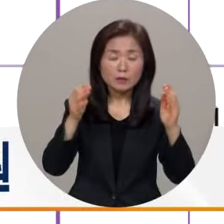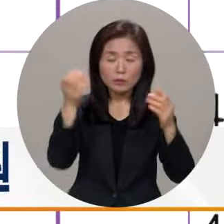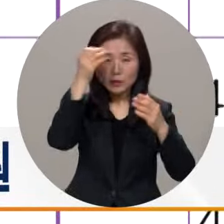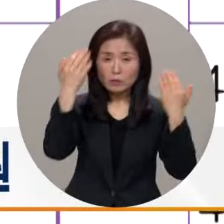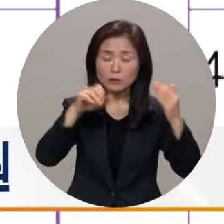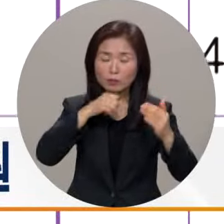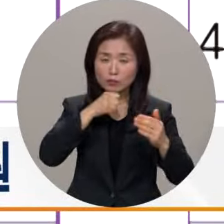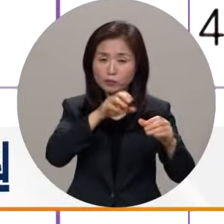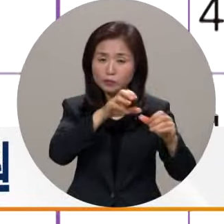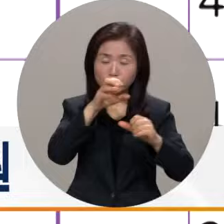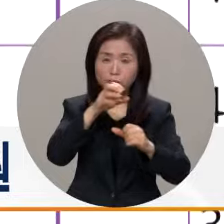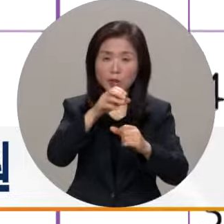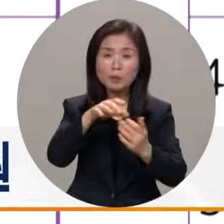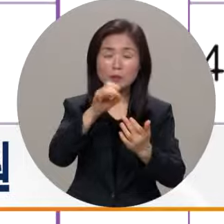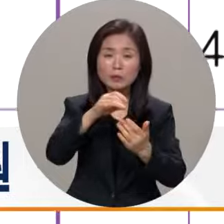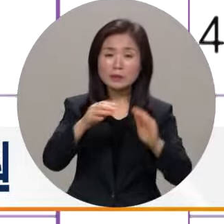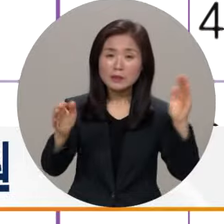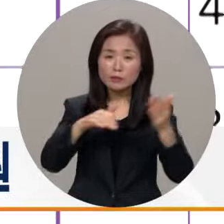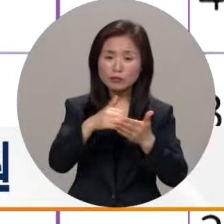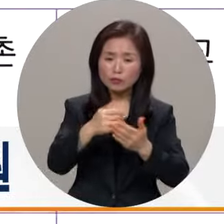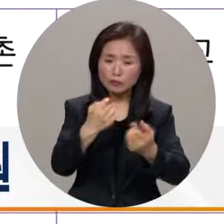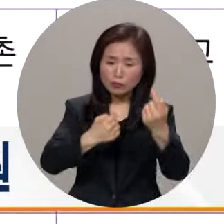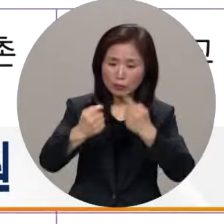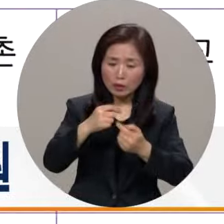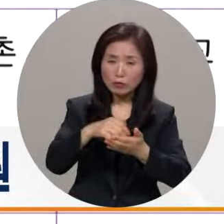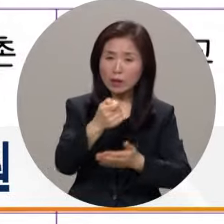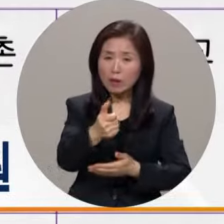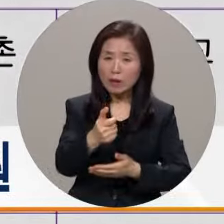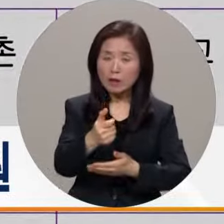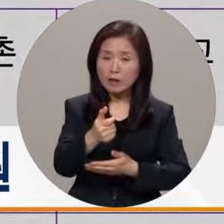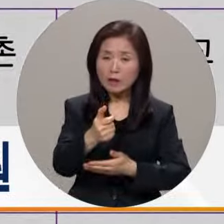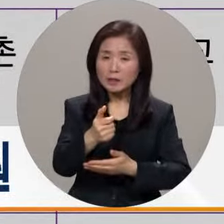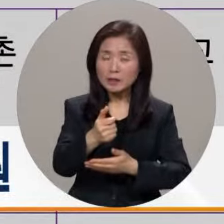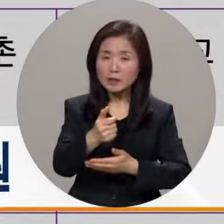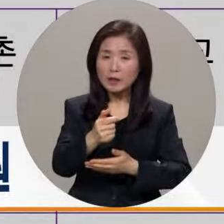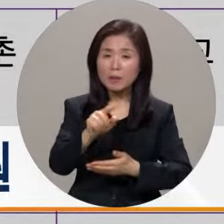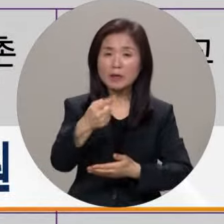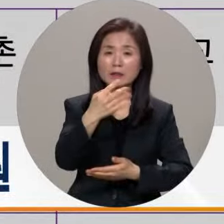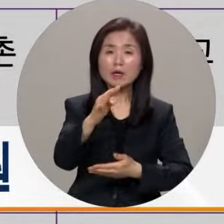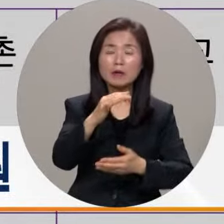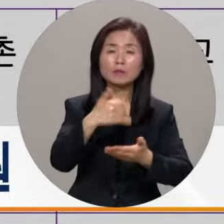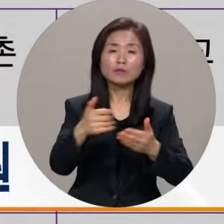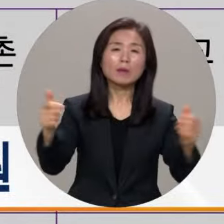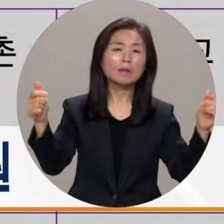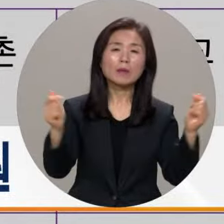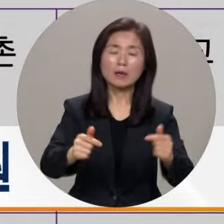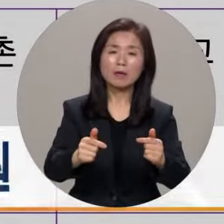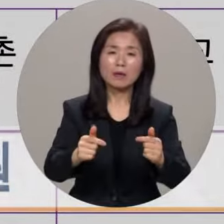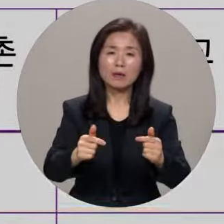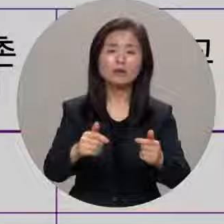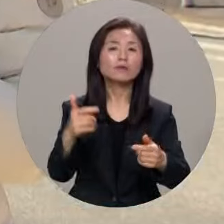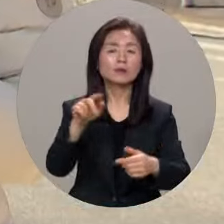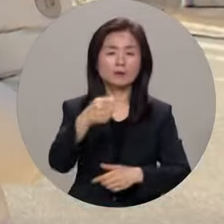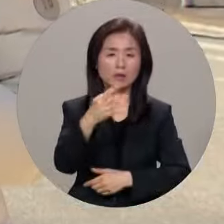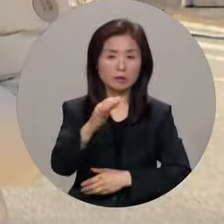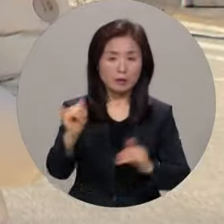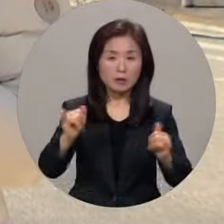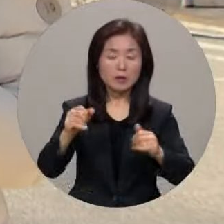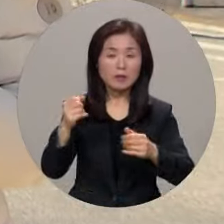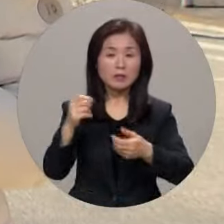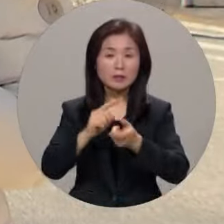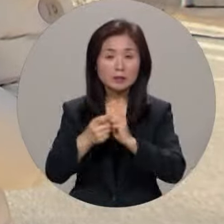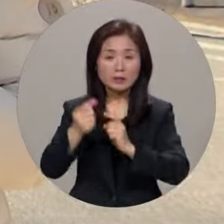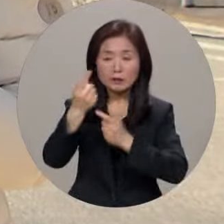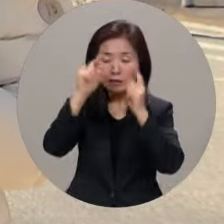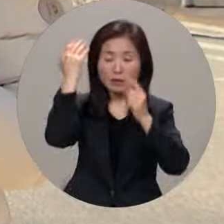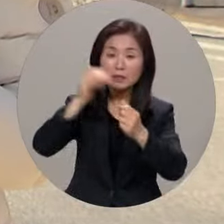104명을 임의로 줄인 겁니다 대신 지원자가 더 많은 수능위주 전용의 모집인원을 늘렸습니다 미리